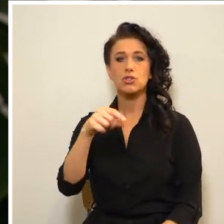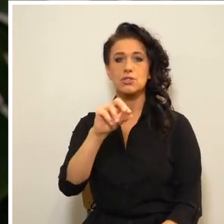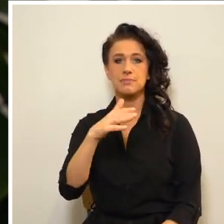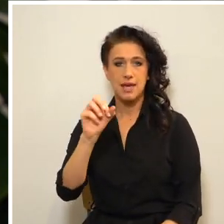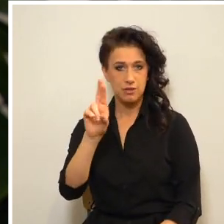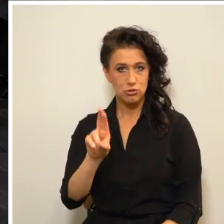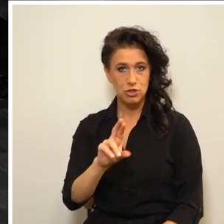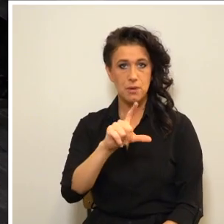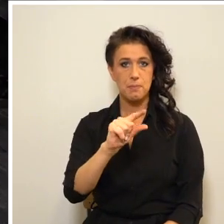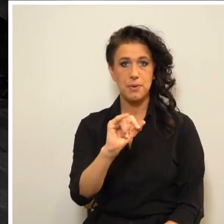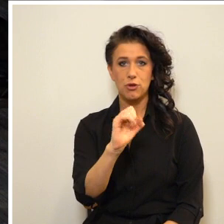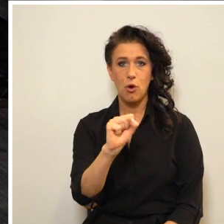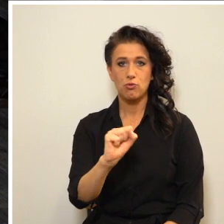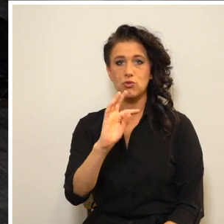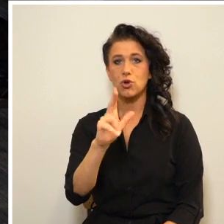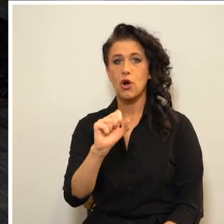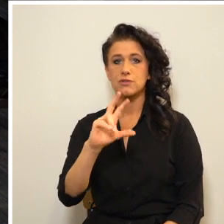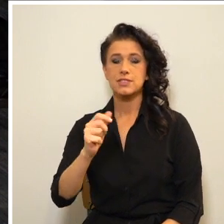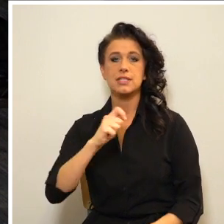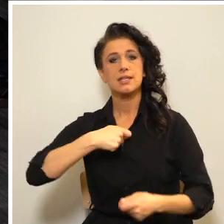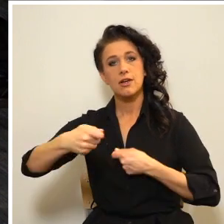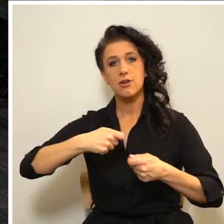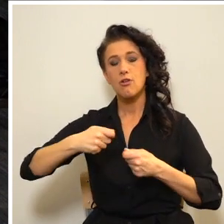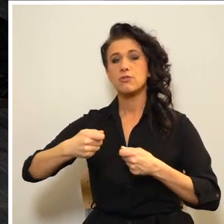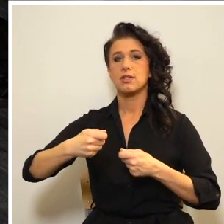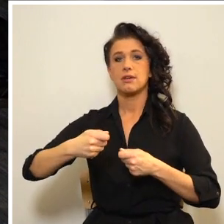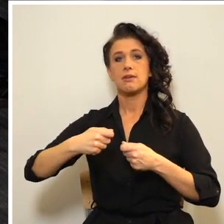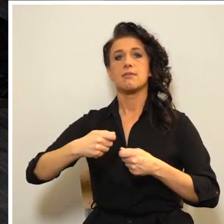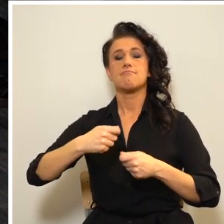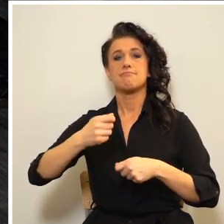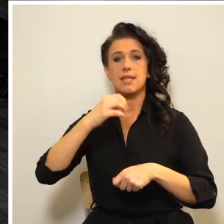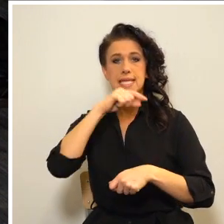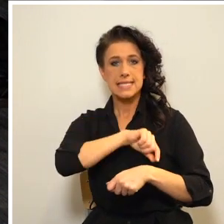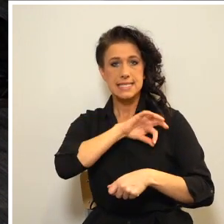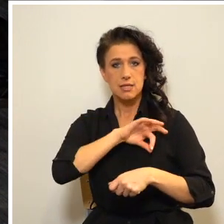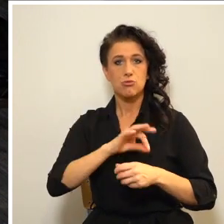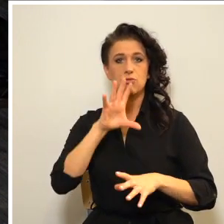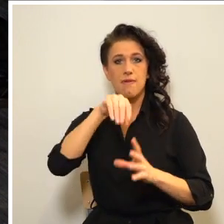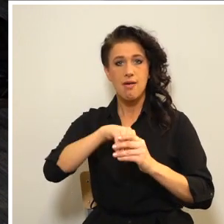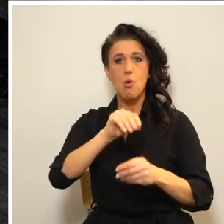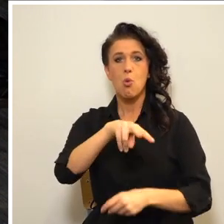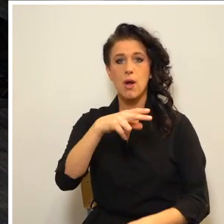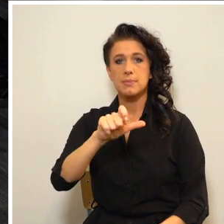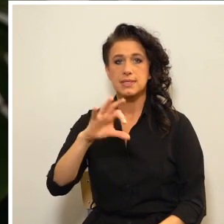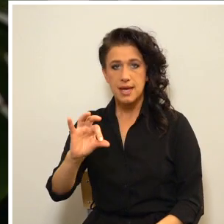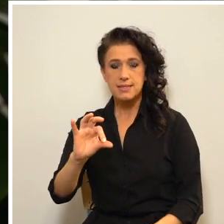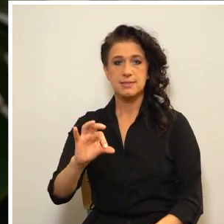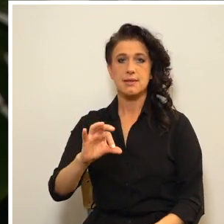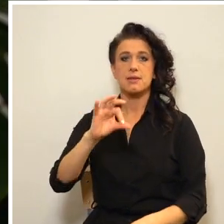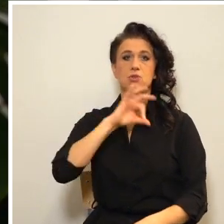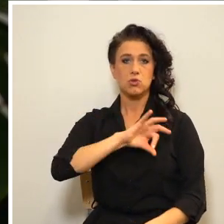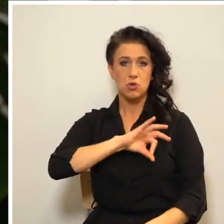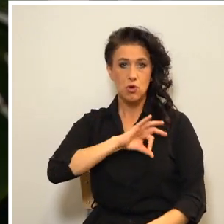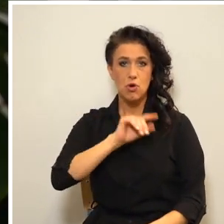UMCS Kierownik Katedry społecznych problemów zdrowotności w Instytucie socjologii Uniwersytetu Marii curie-skłodowskiej w Lublinie